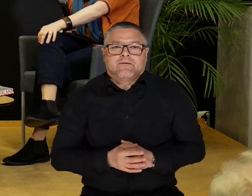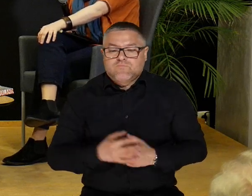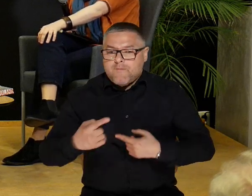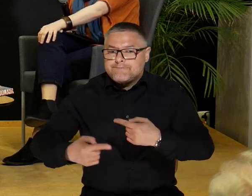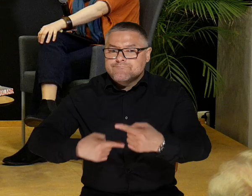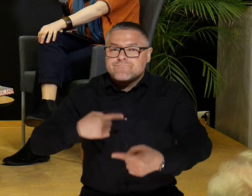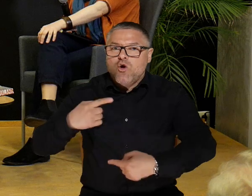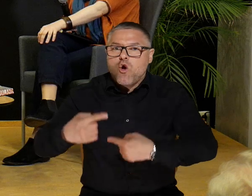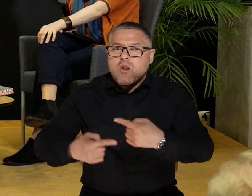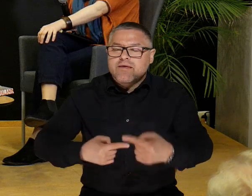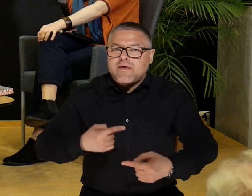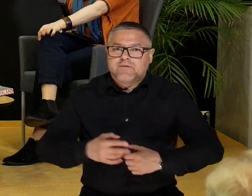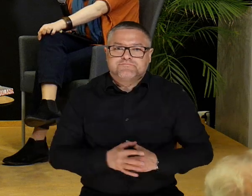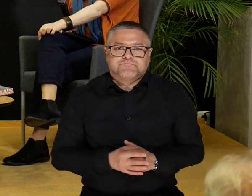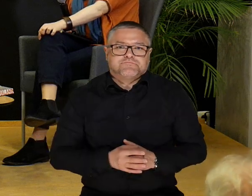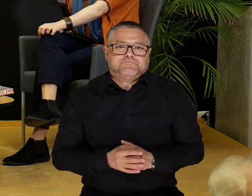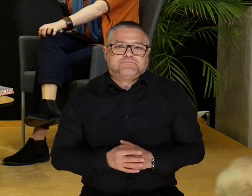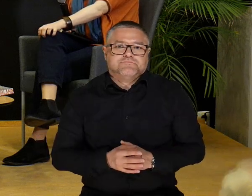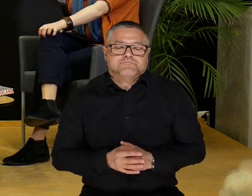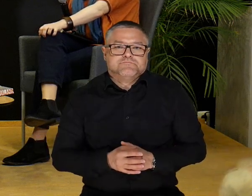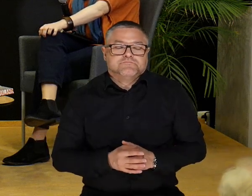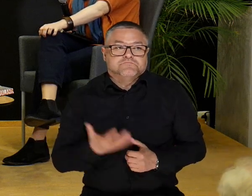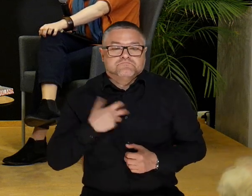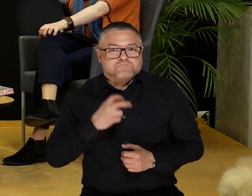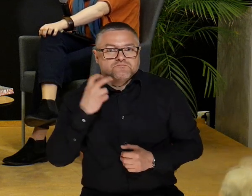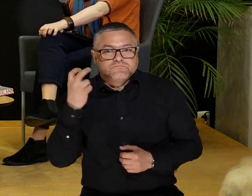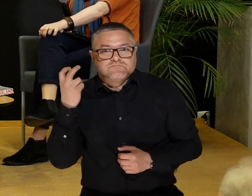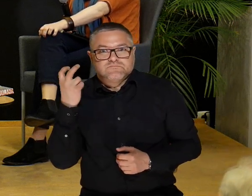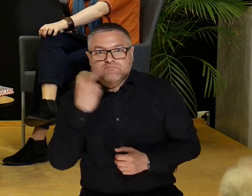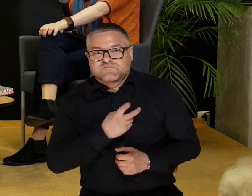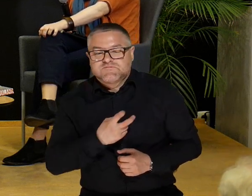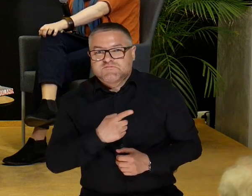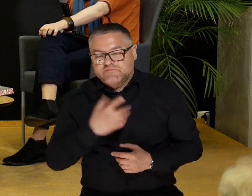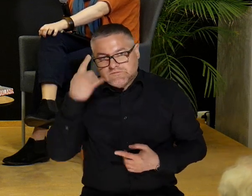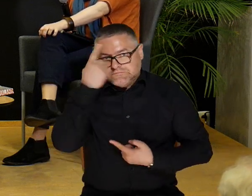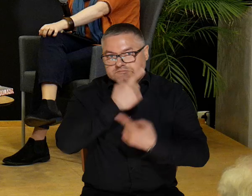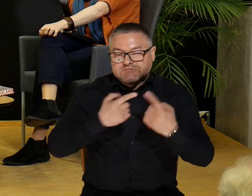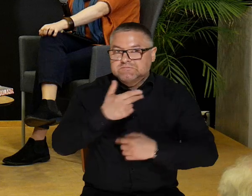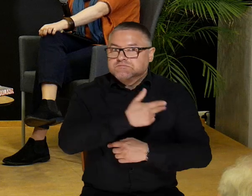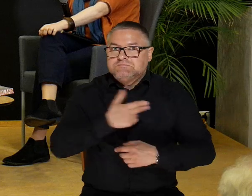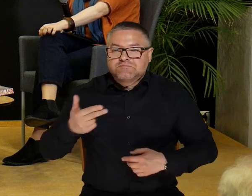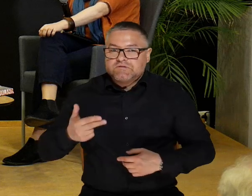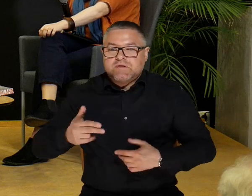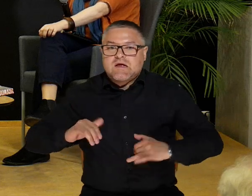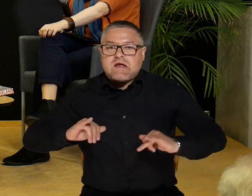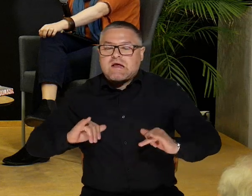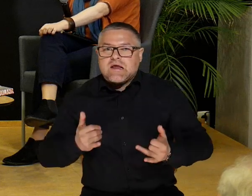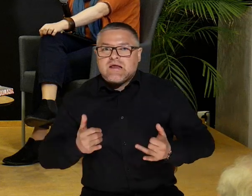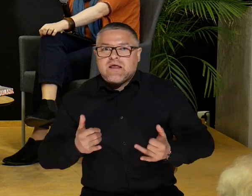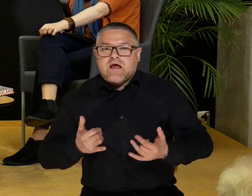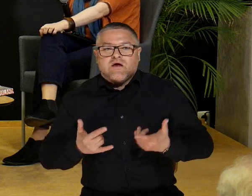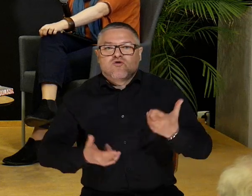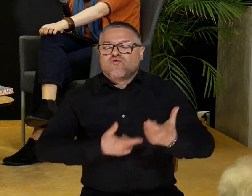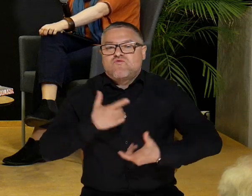pokoleń. I no, bardzo ciekawa refleksja dotycząca właśnie też tego, jak reagowali